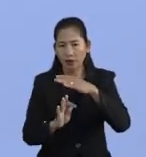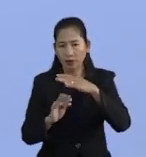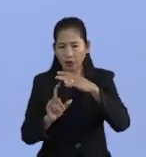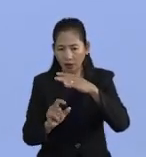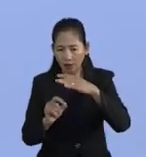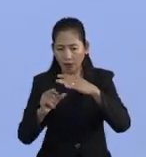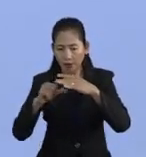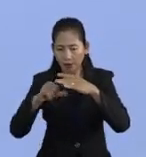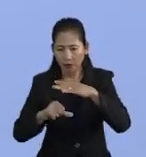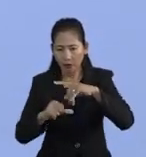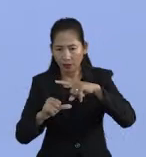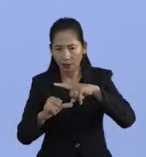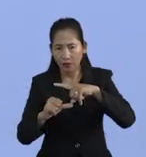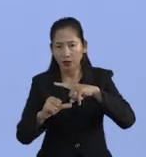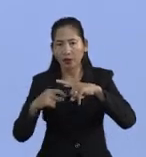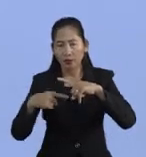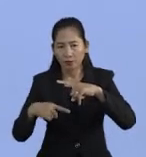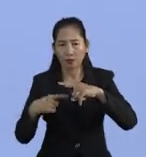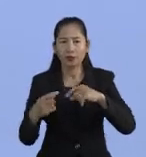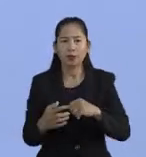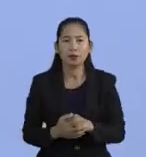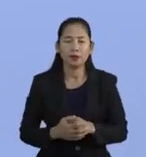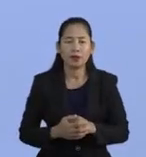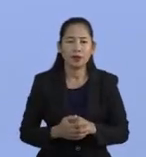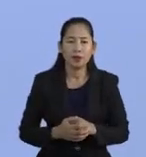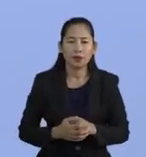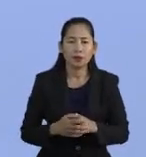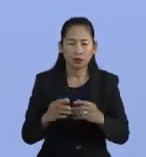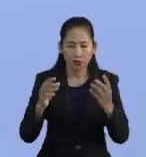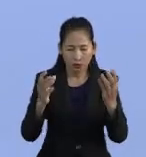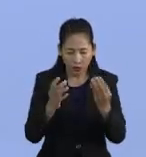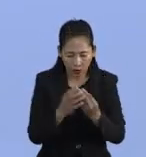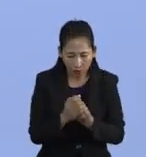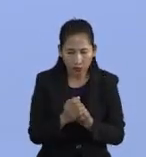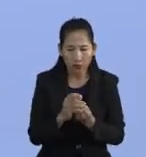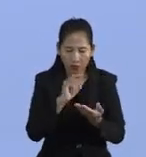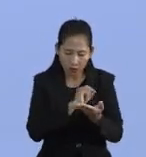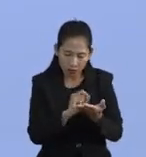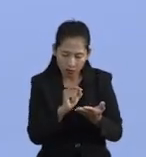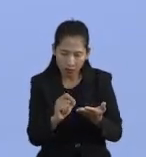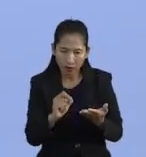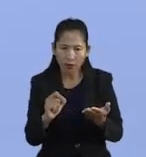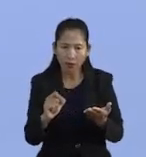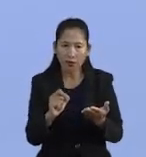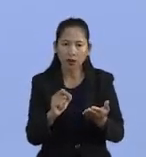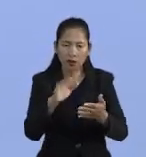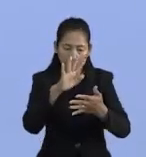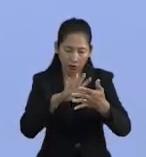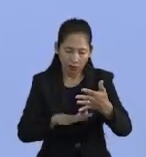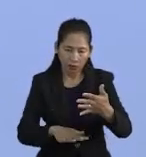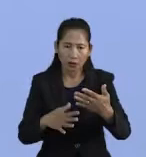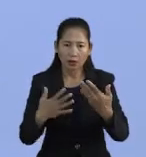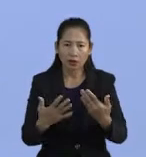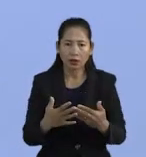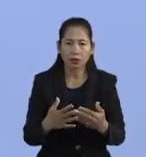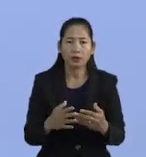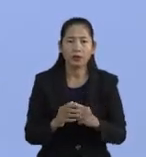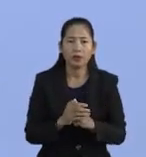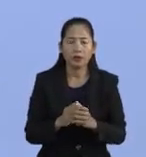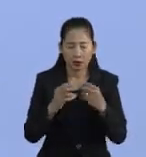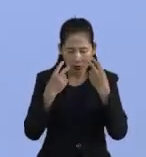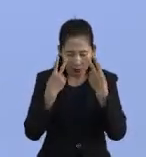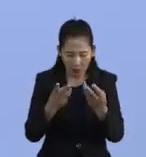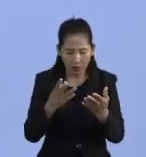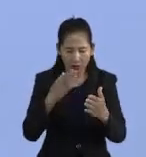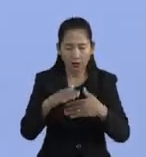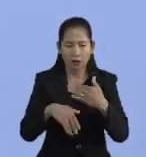hiện rời, hiện bòn được con đấy, chẳng những do chụp luôn ấy, gió tới tập xe được nóng, để tà rằng này ai nữa con đấy, bà lấy những sự kết